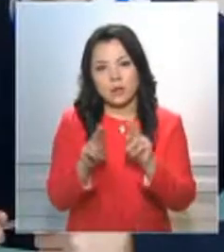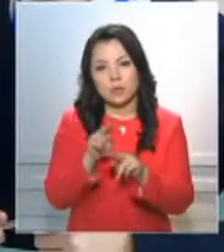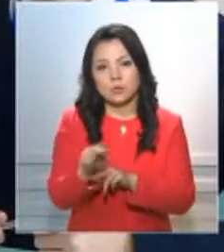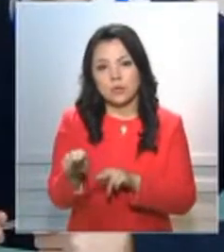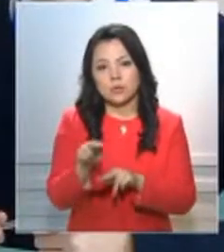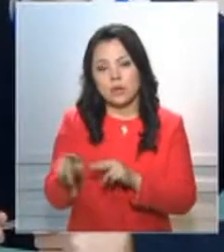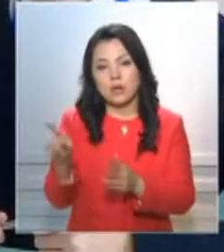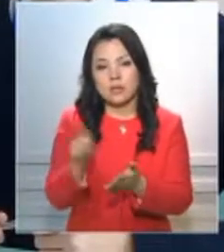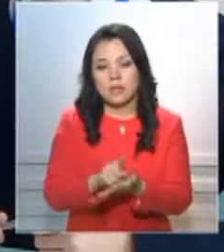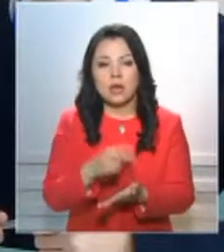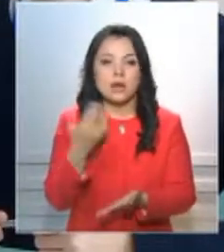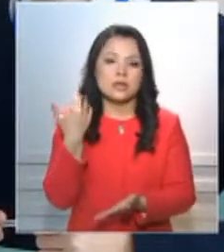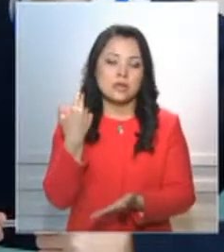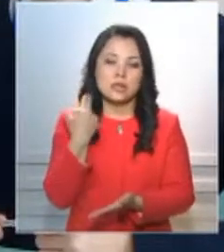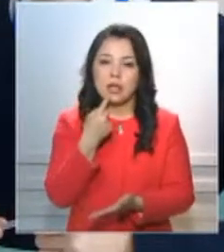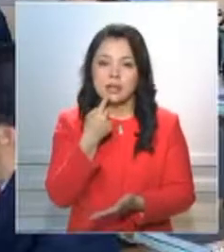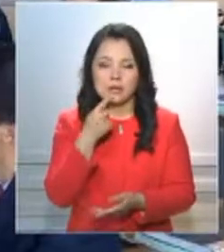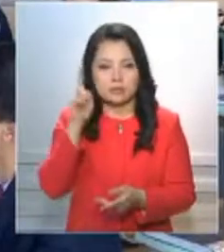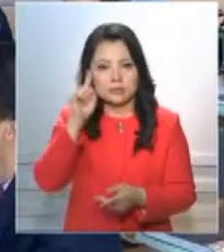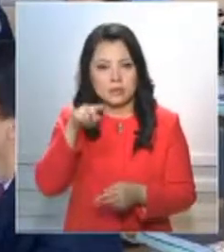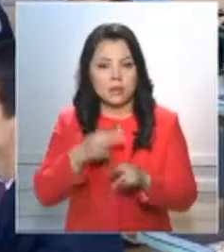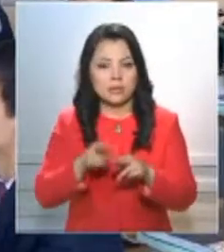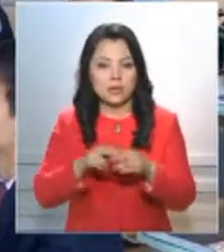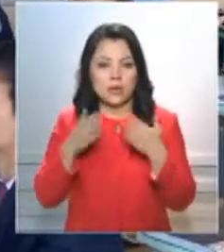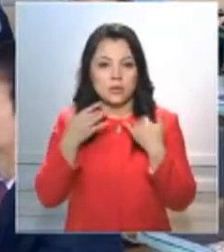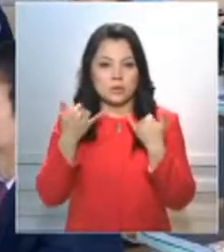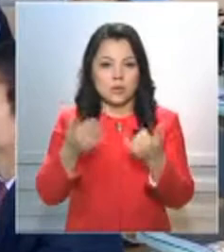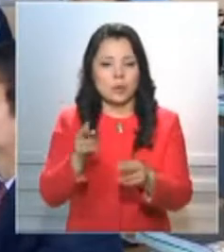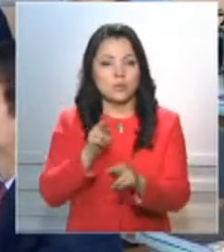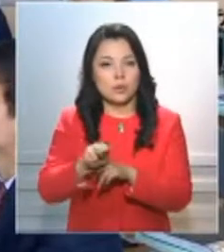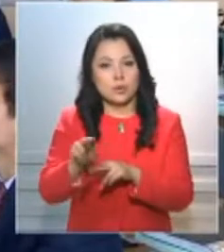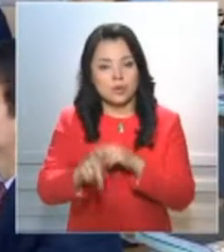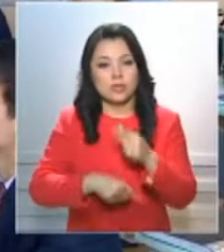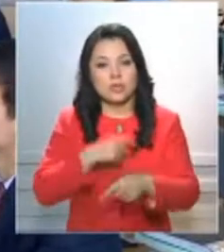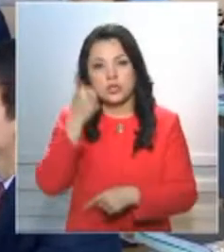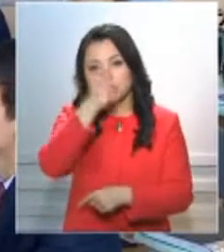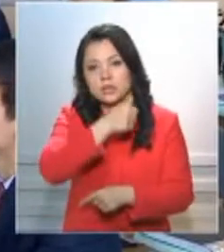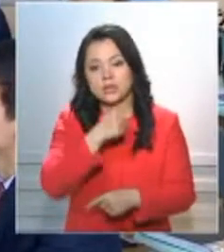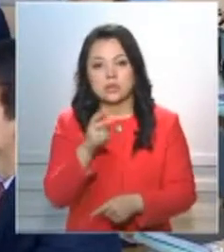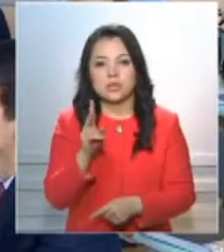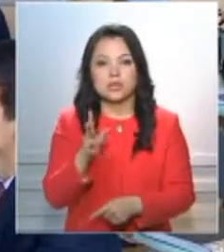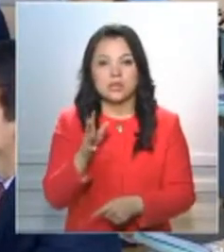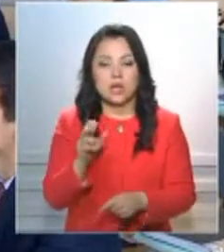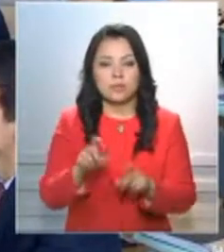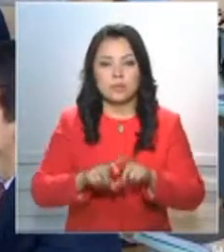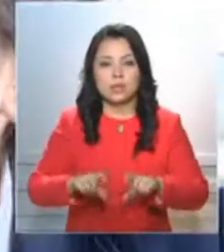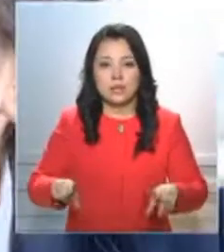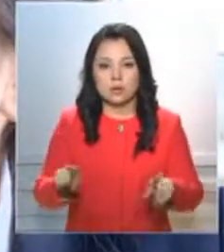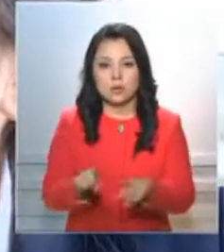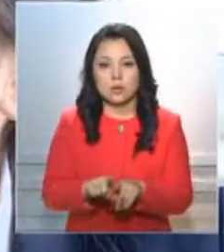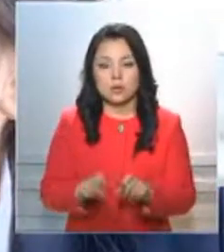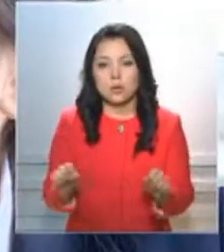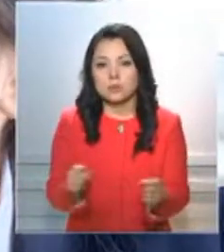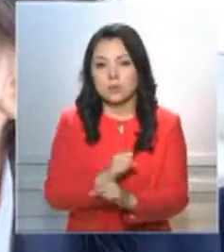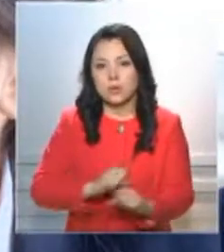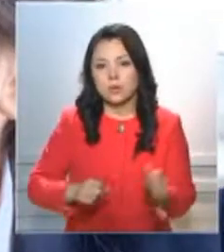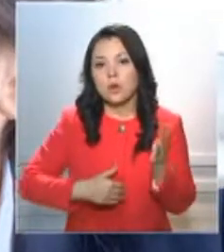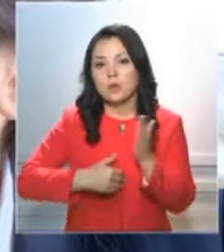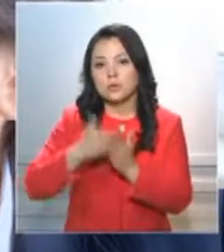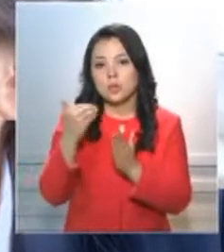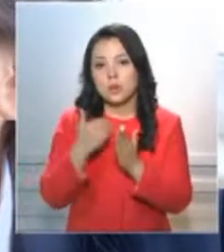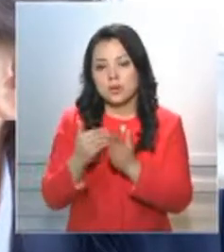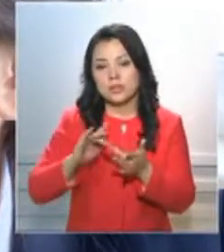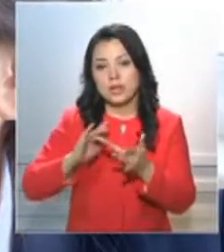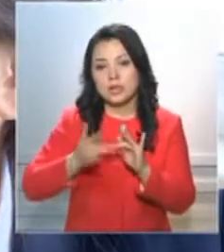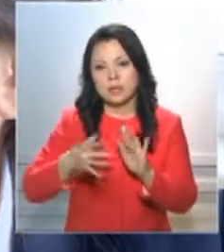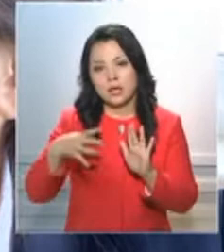үйретпек. Шет тілді меңгеру үдерісін жеңілдету үшін келер жылдан бастап 2,5 мың мектепті жылдамдығы жоғары ғаламтор